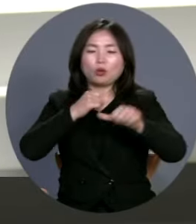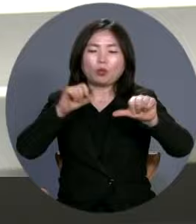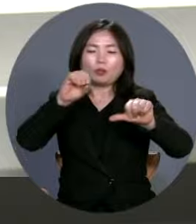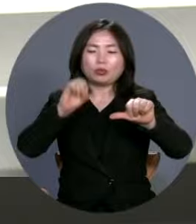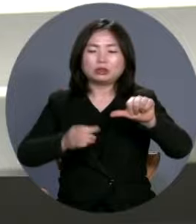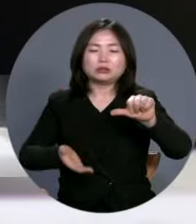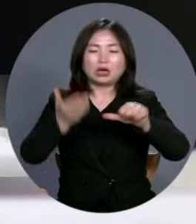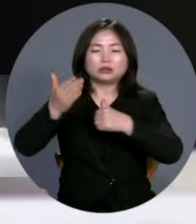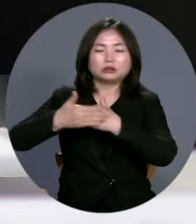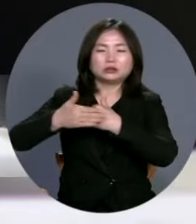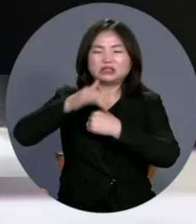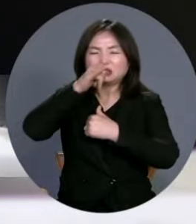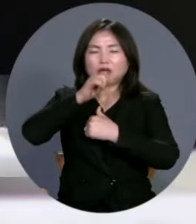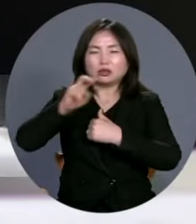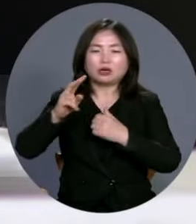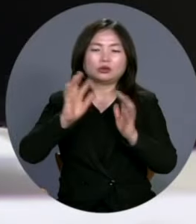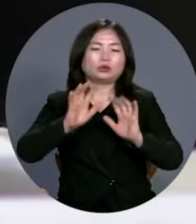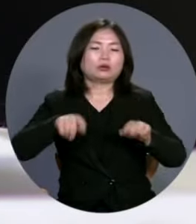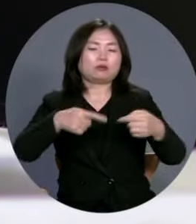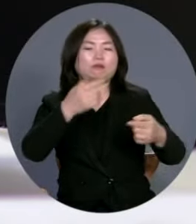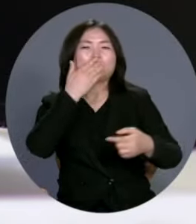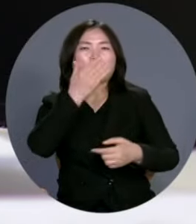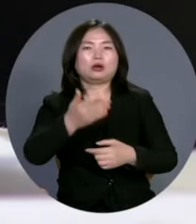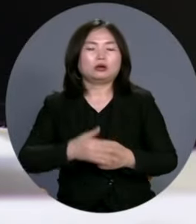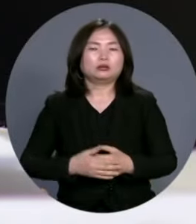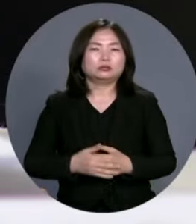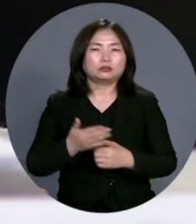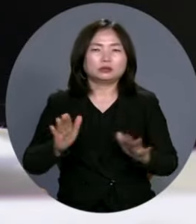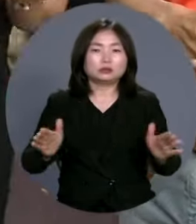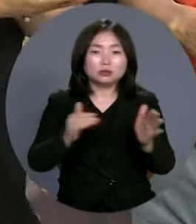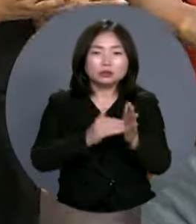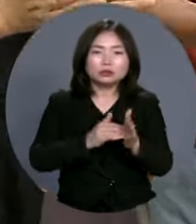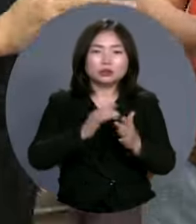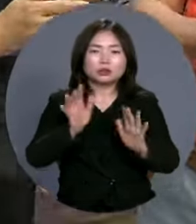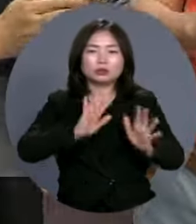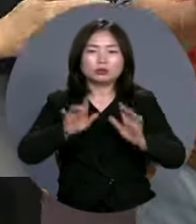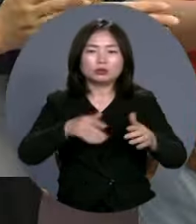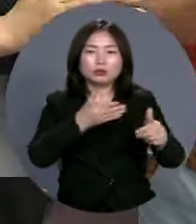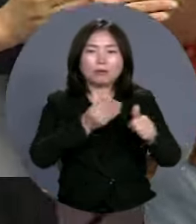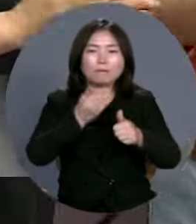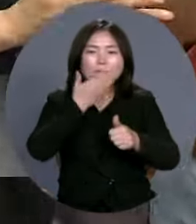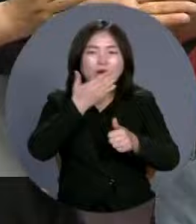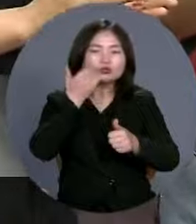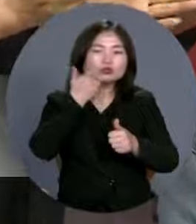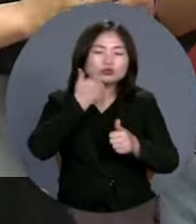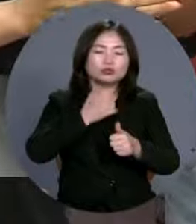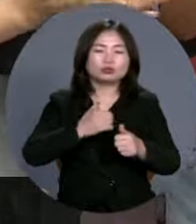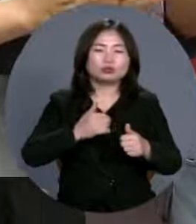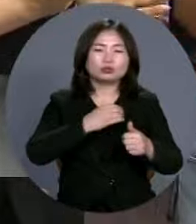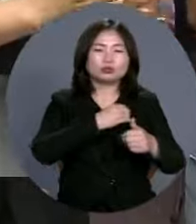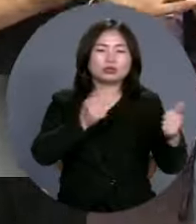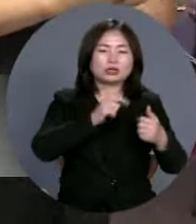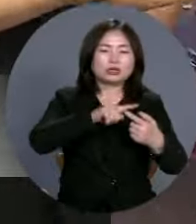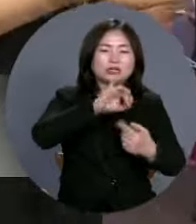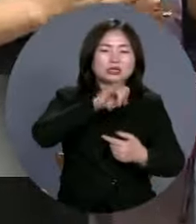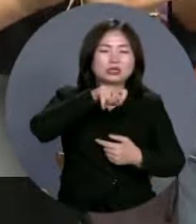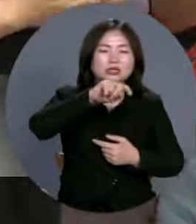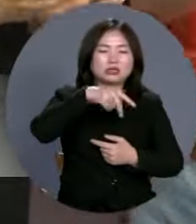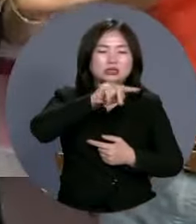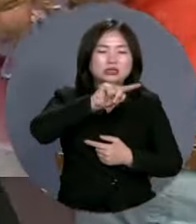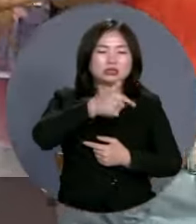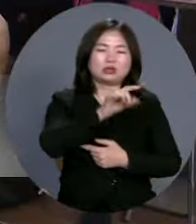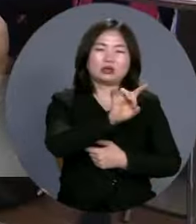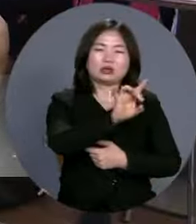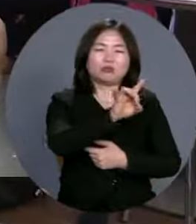5% 이상 지지를 얻어야 참여할 수 있습니다. 현재까지 토론회 초청 대상자는 현역 이인선 의원이